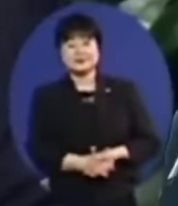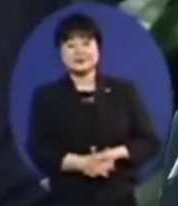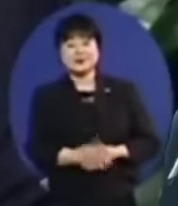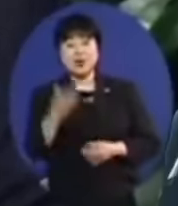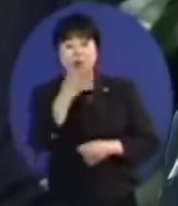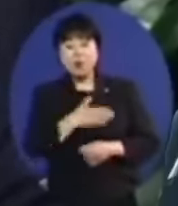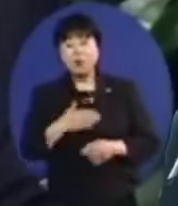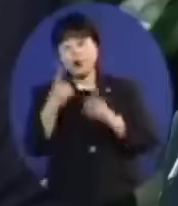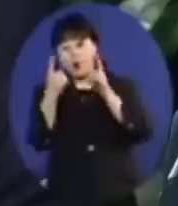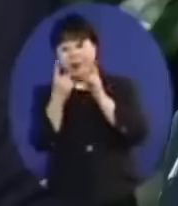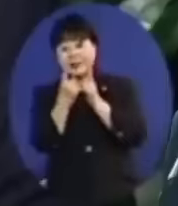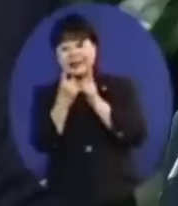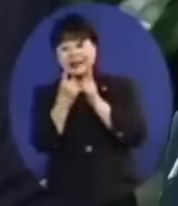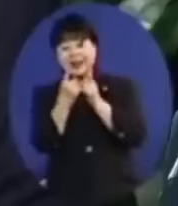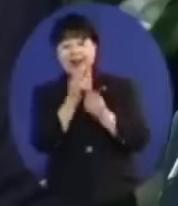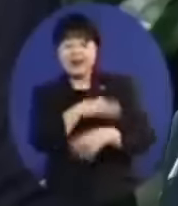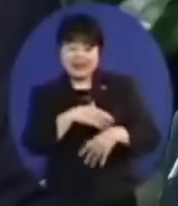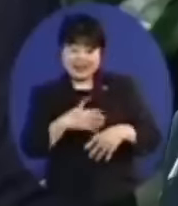몸으로 대할 때는 약한데